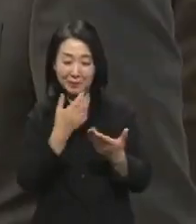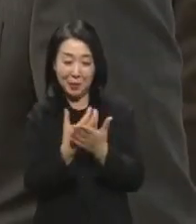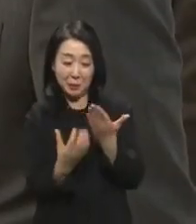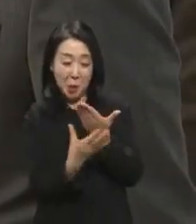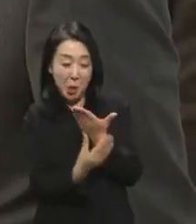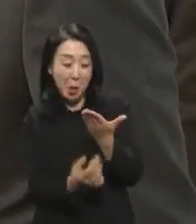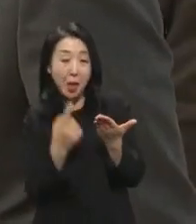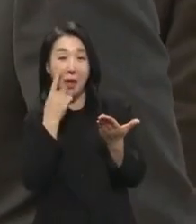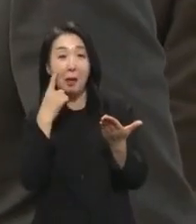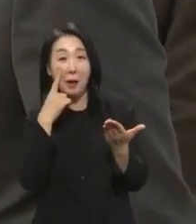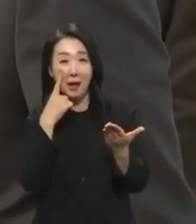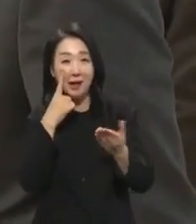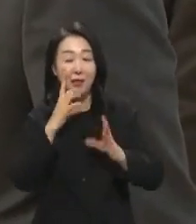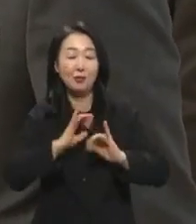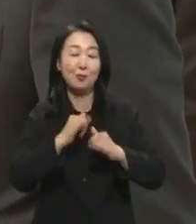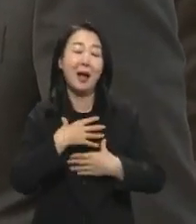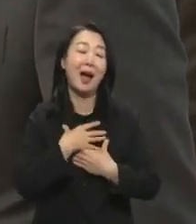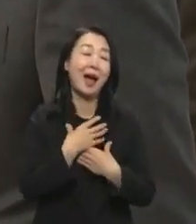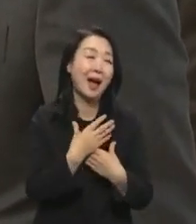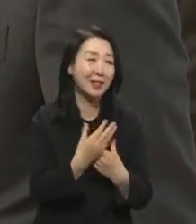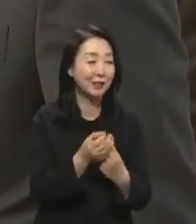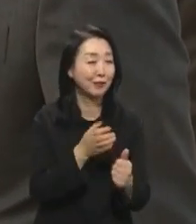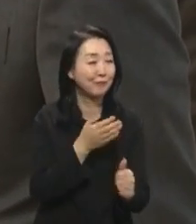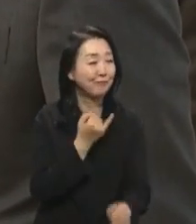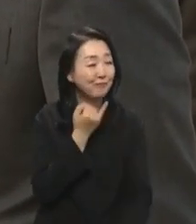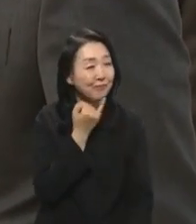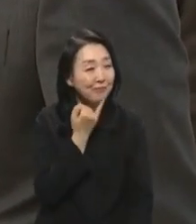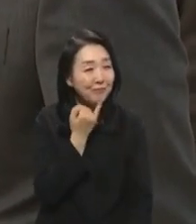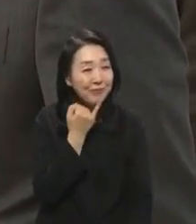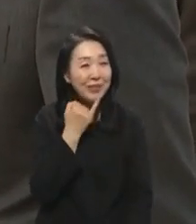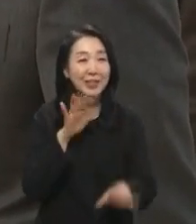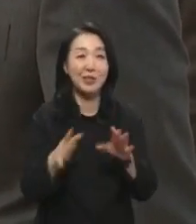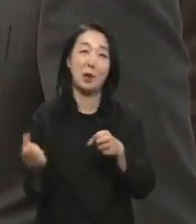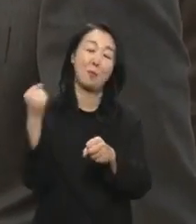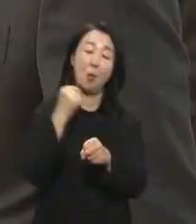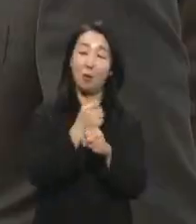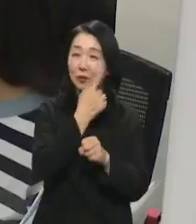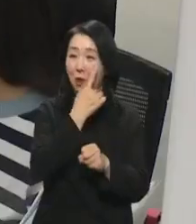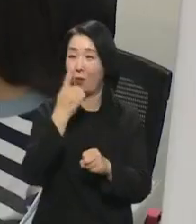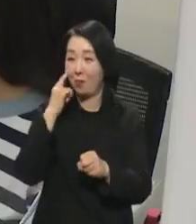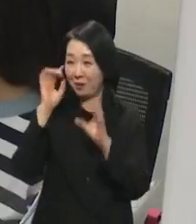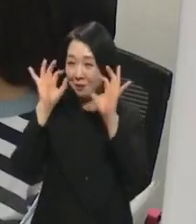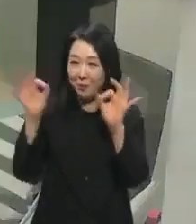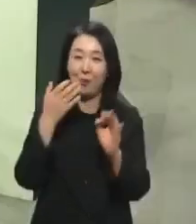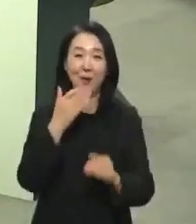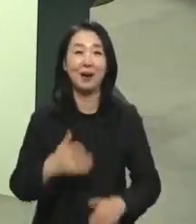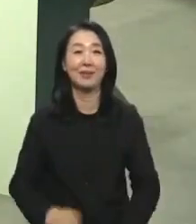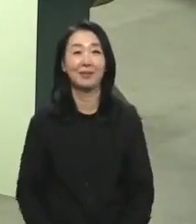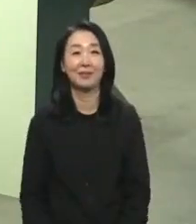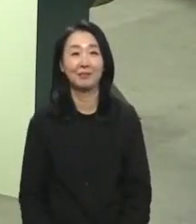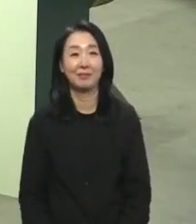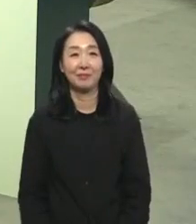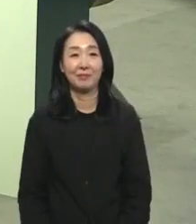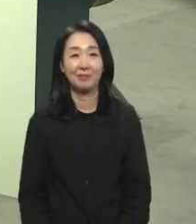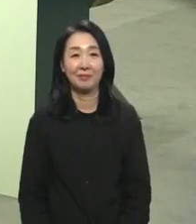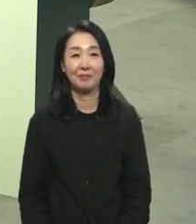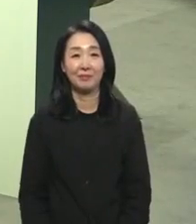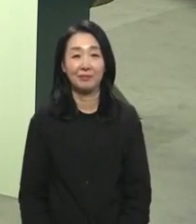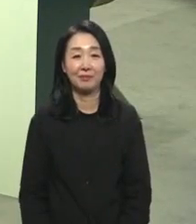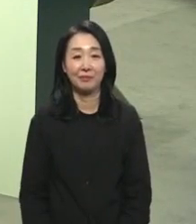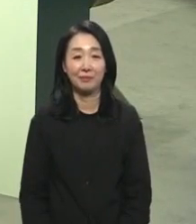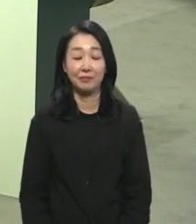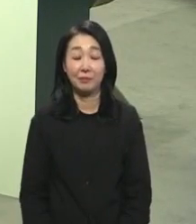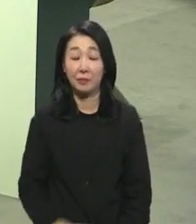국민들 좀 안심해라 이제 좀 복구가 됐다 이렇게 점검하는 모습도 저희가 볼 수가 있었습니다 자 그런데